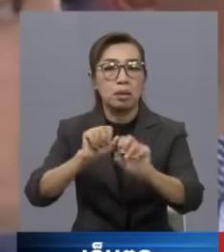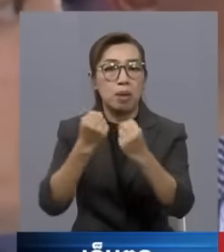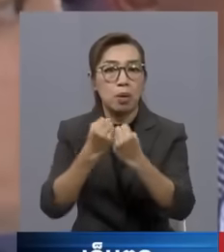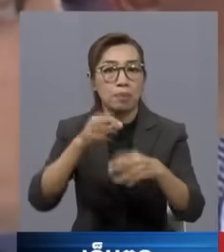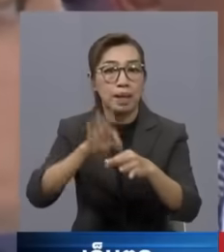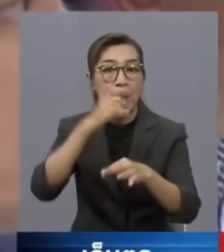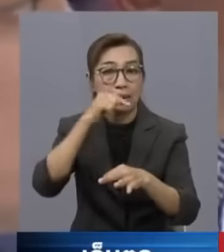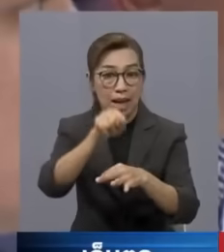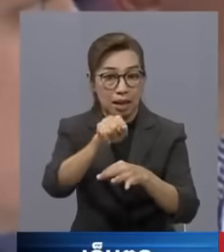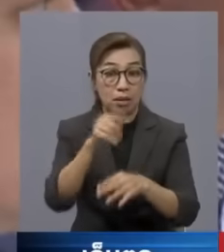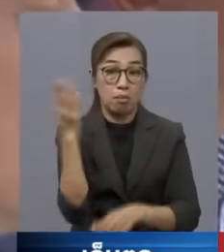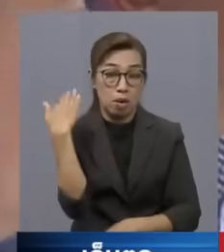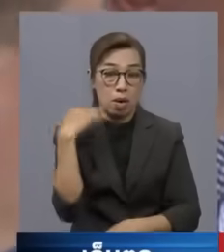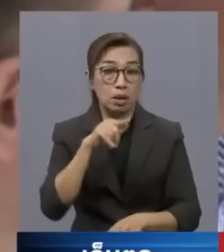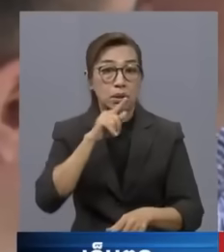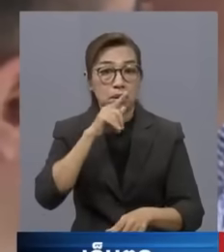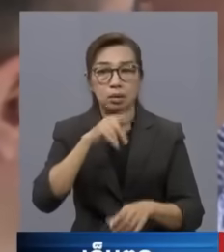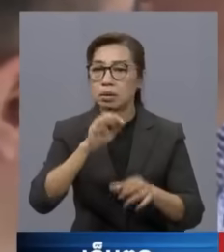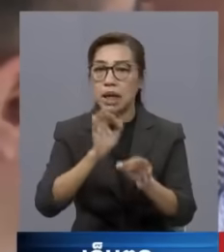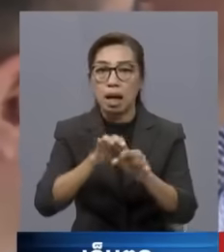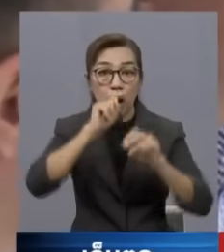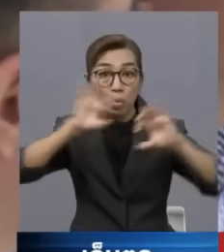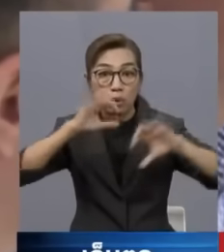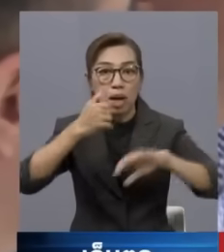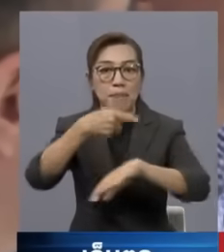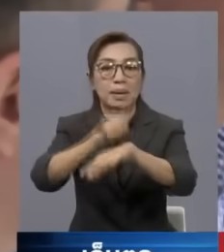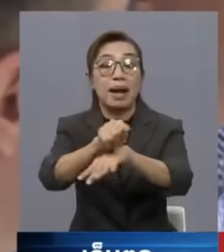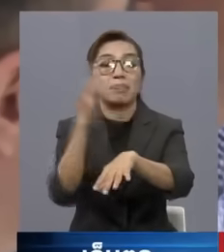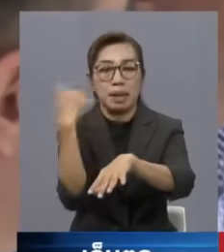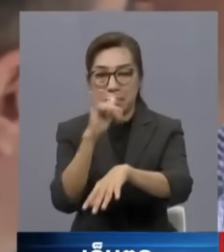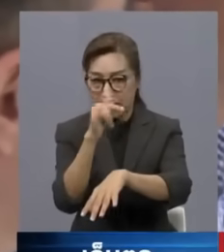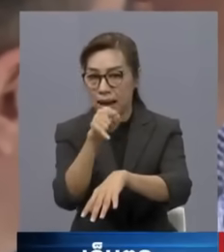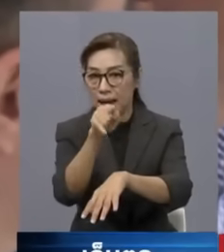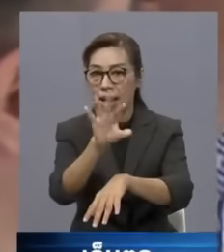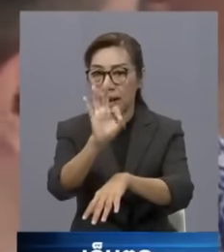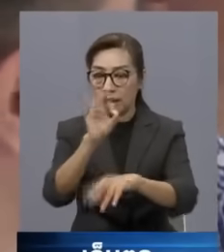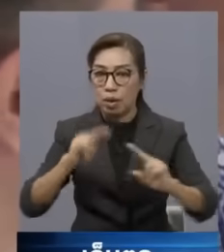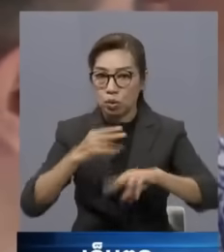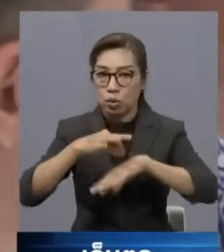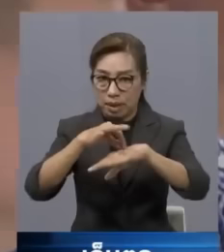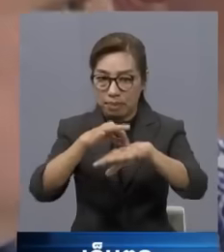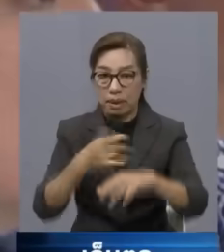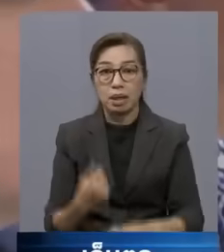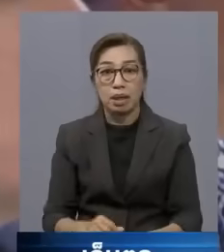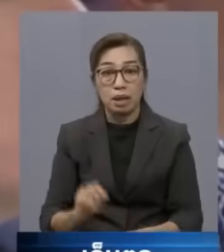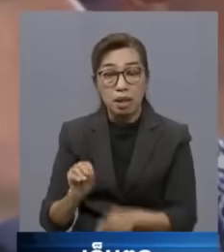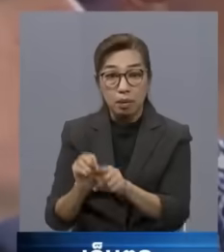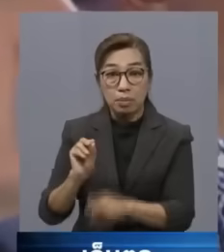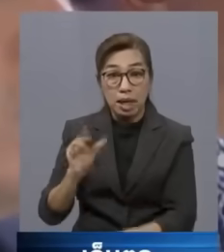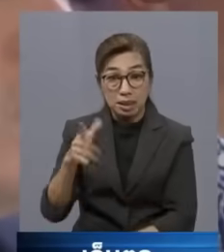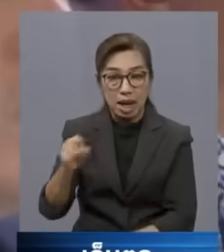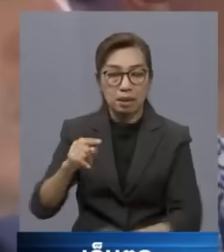อดีตผู้จัดการใหญ่ธนาคารกรุงไทยเข้าด้วยพรรคประชาชาติตอนนี้มีโอกาสได้รัฐมนตรีว่าการหนึ่งที่นั่งฮะ